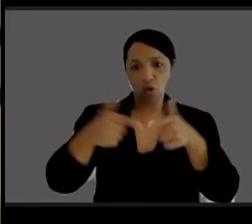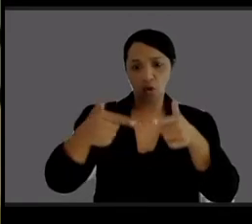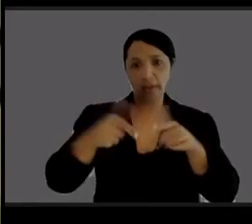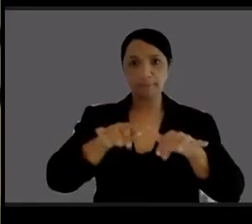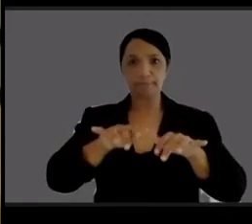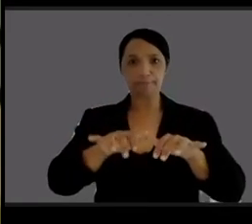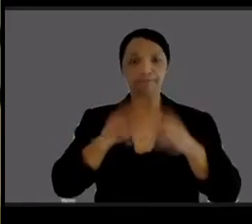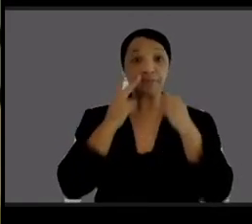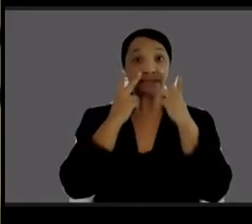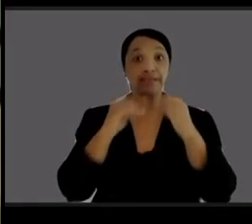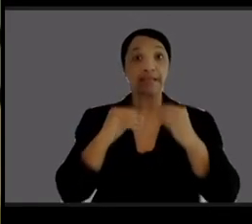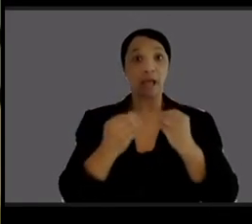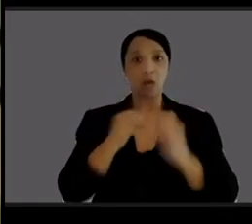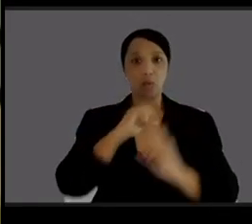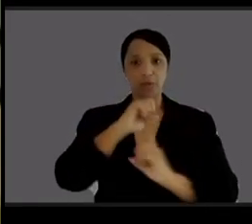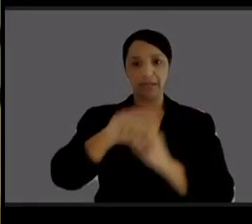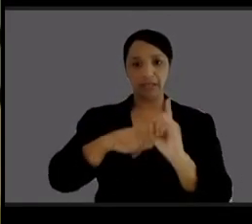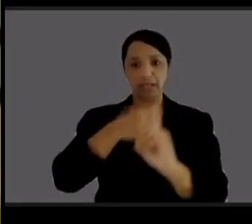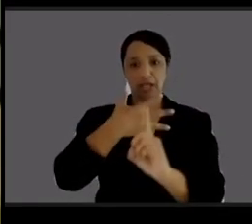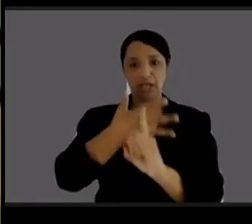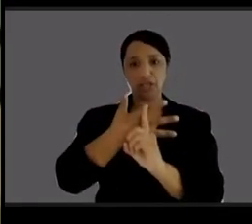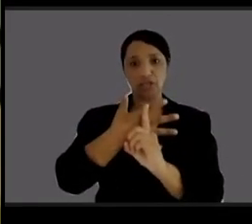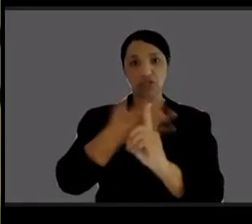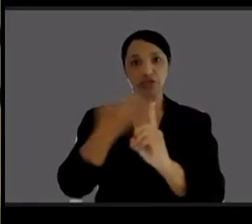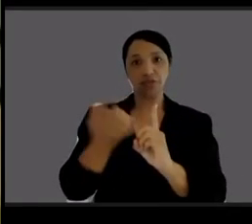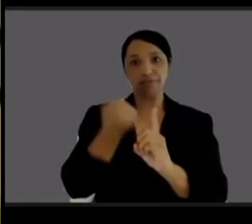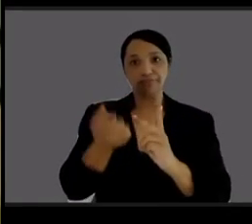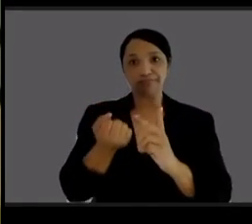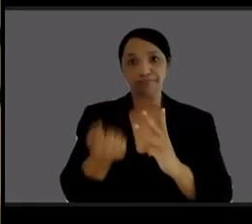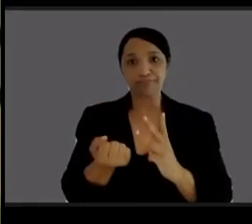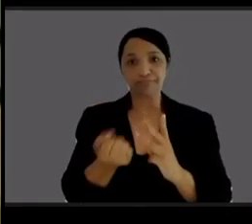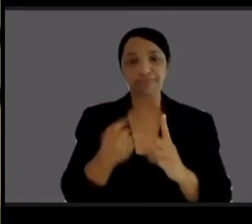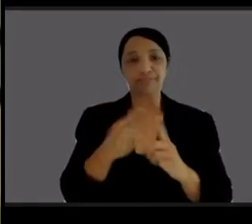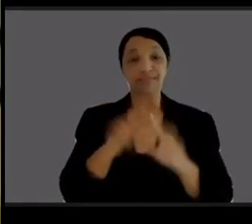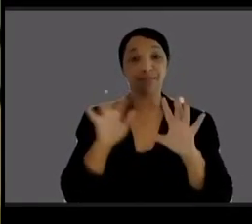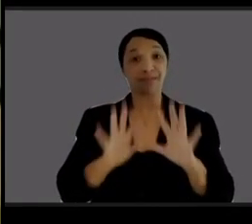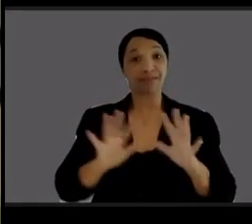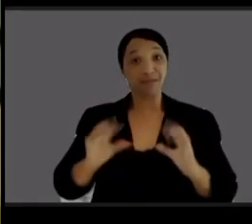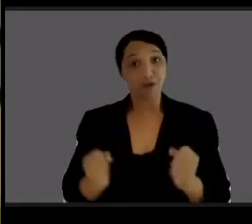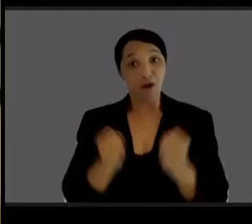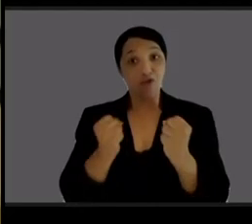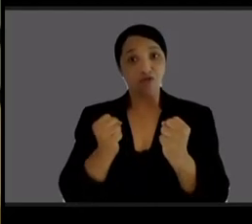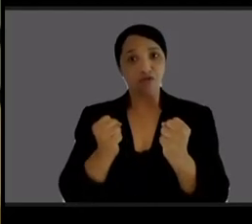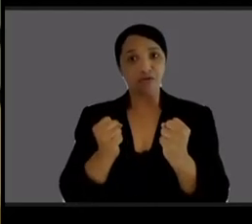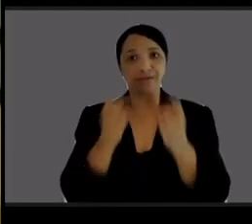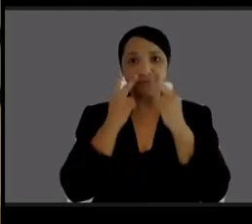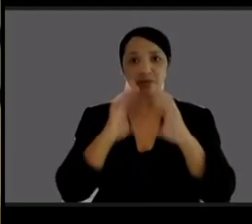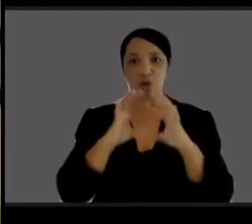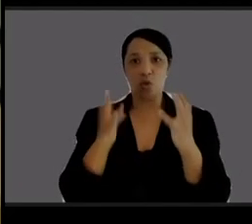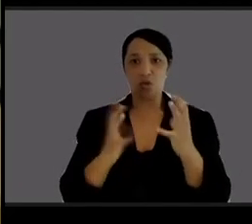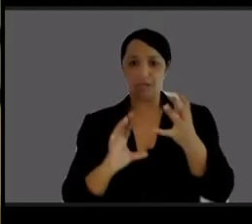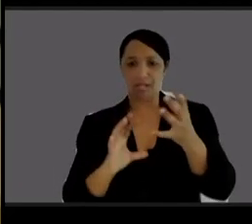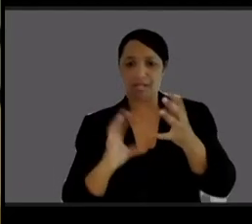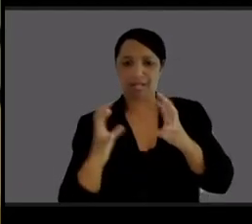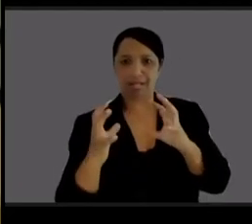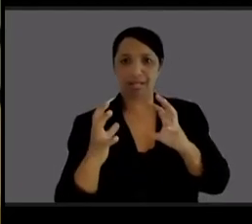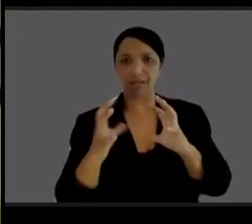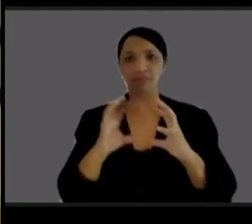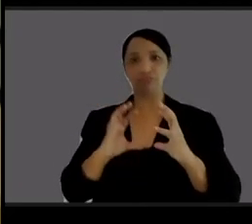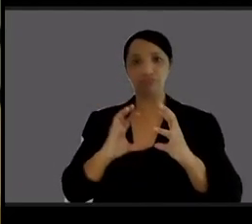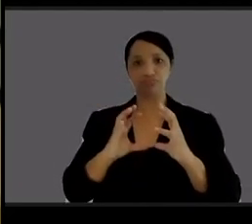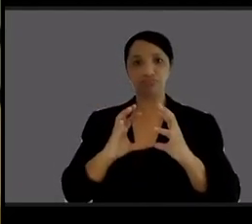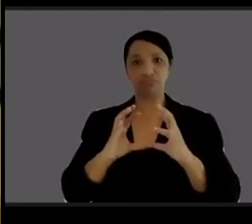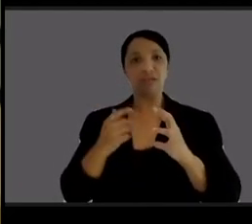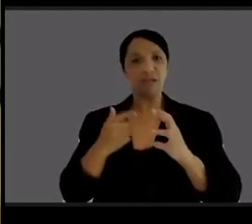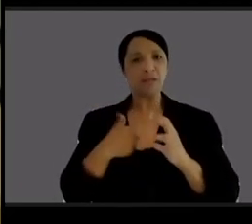numériques rendues possibles par l'Internet pour contribuer à la réalisation des objectifs de développement durable, à l'action climatique et à la construction d'un monde